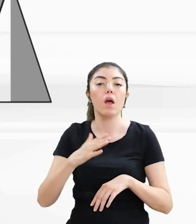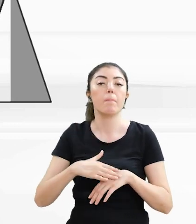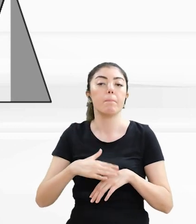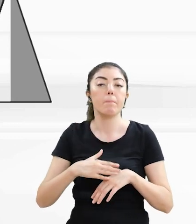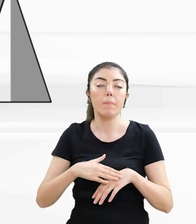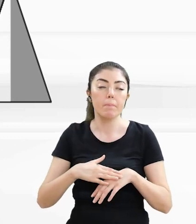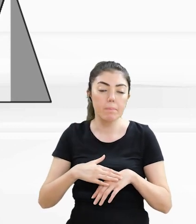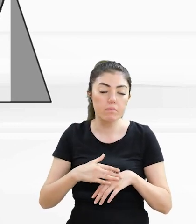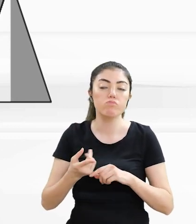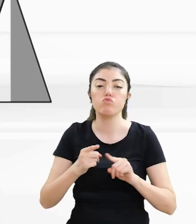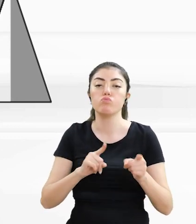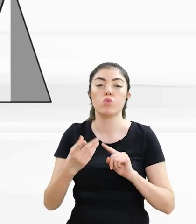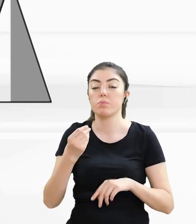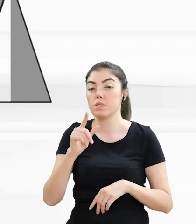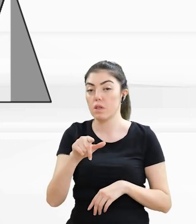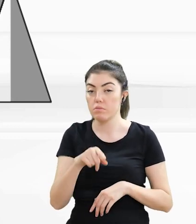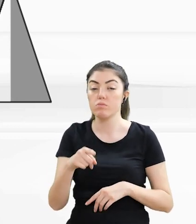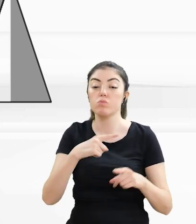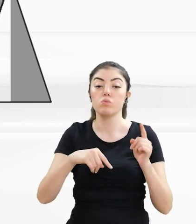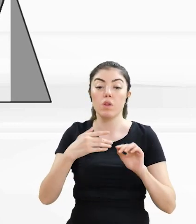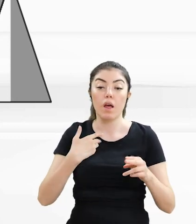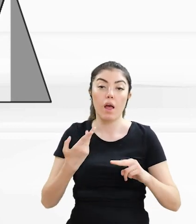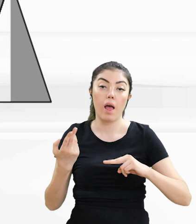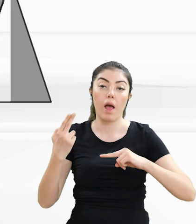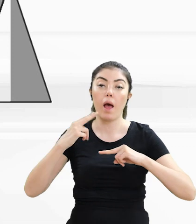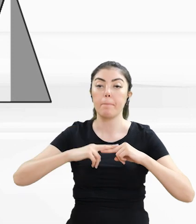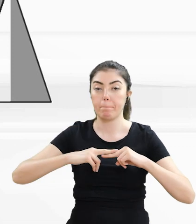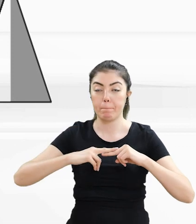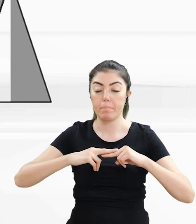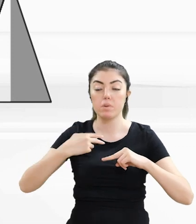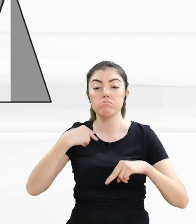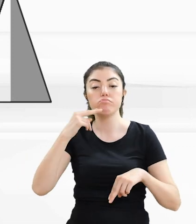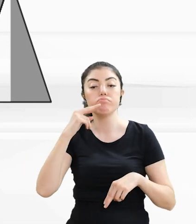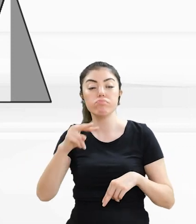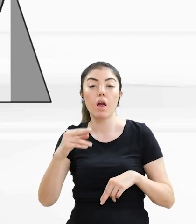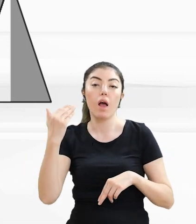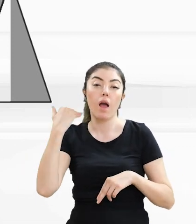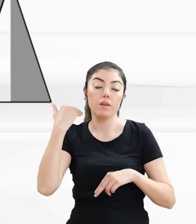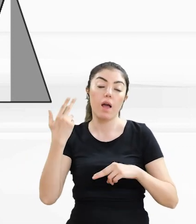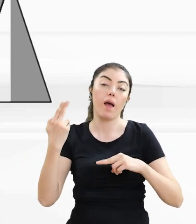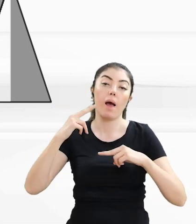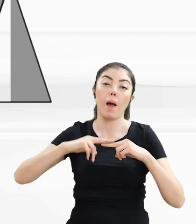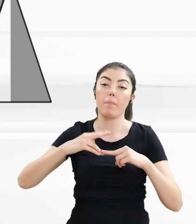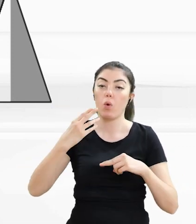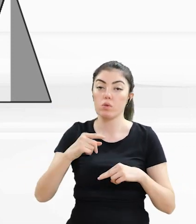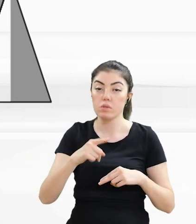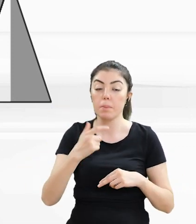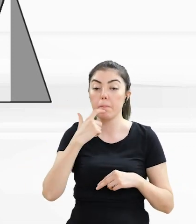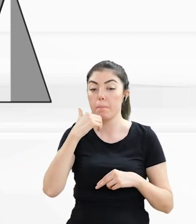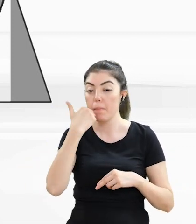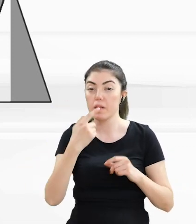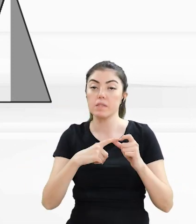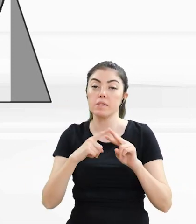durumda şöyle bir strateji de yapabiliriz bunları kapattığımızda görünümlerini arkaya doğru kapattığımızda